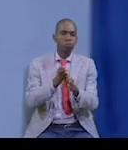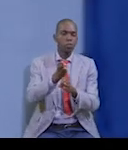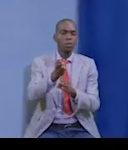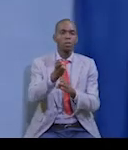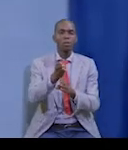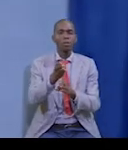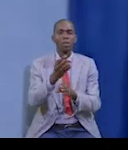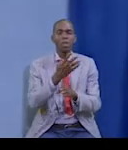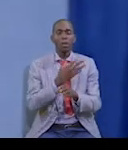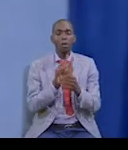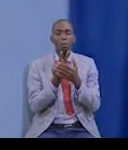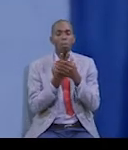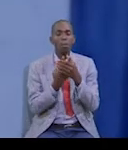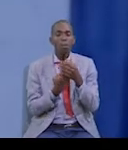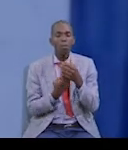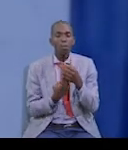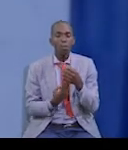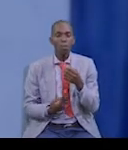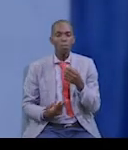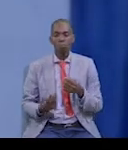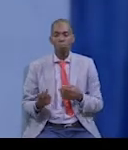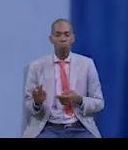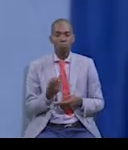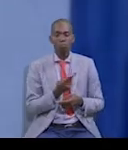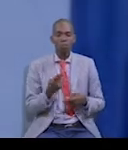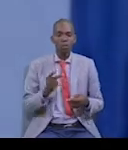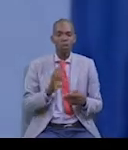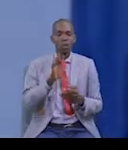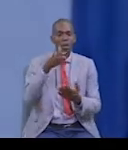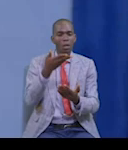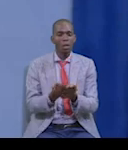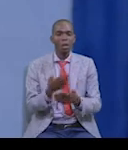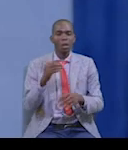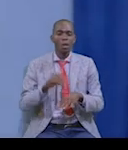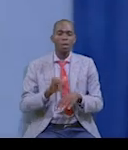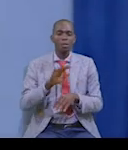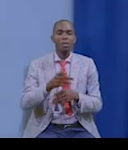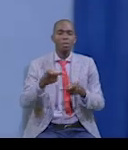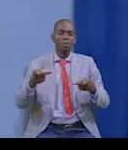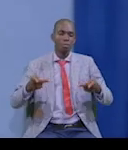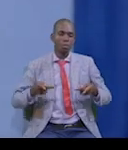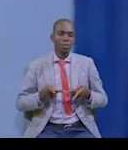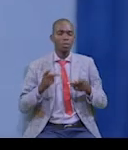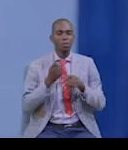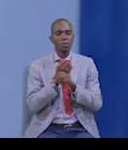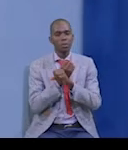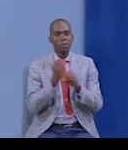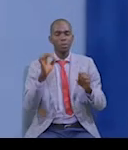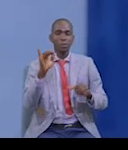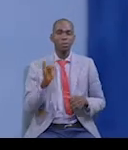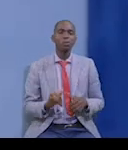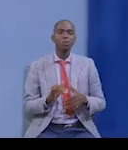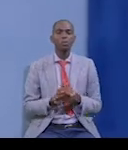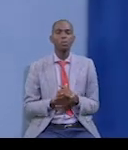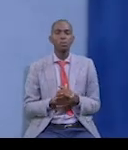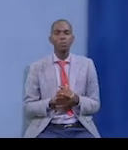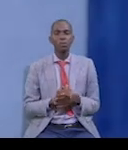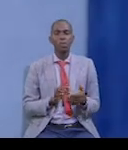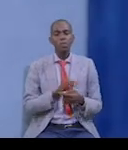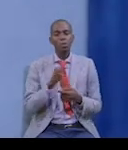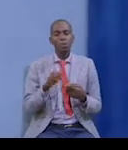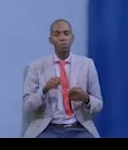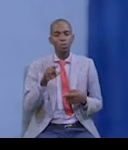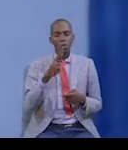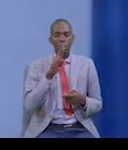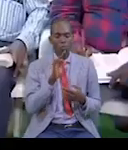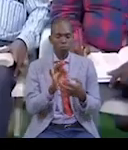వెళ్ళాడు. And both of them got to their destination. వారిద్దరు గురిని చేరుకోగలిగారు. When you are united